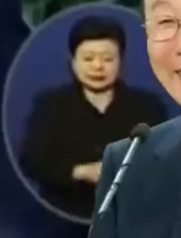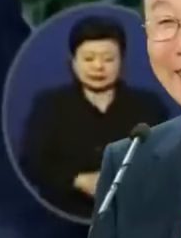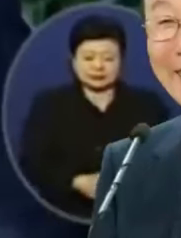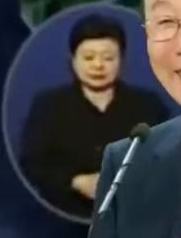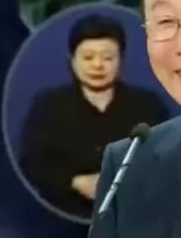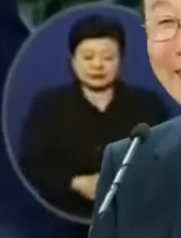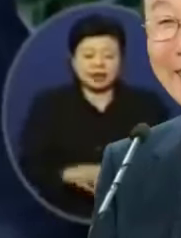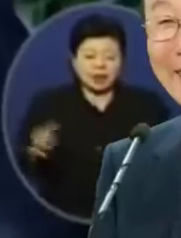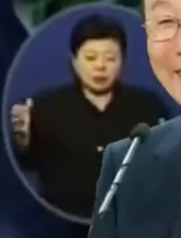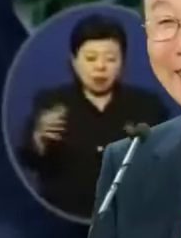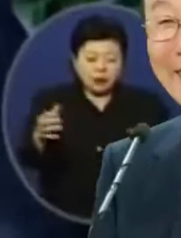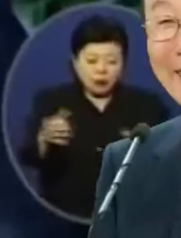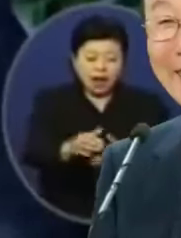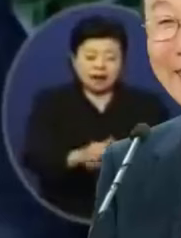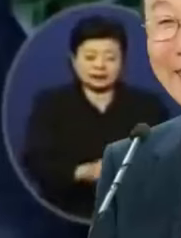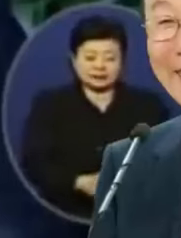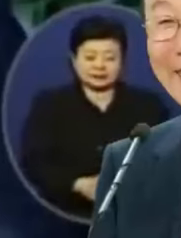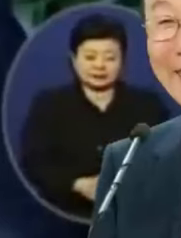모아서